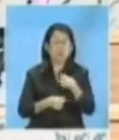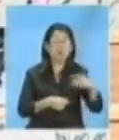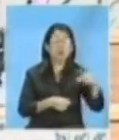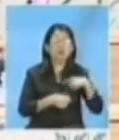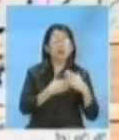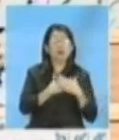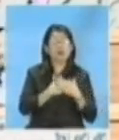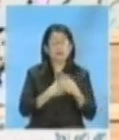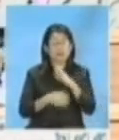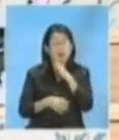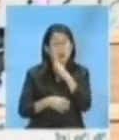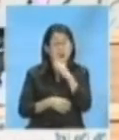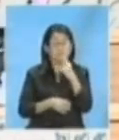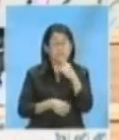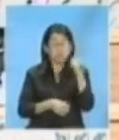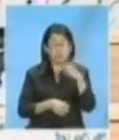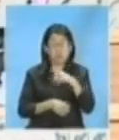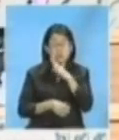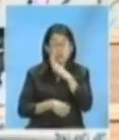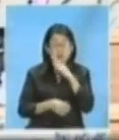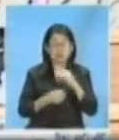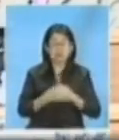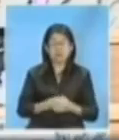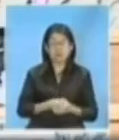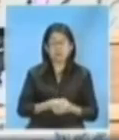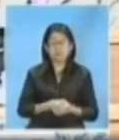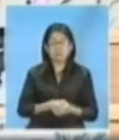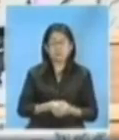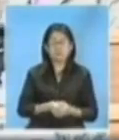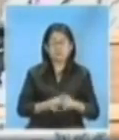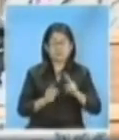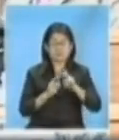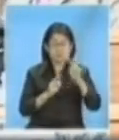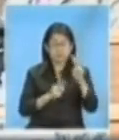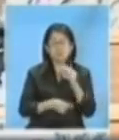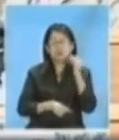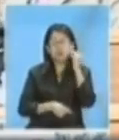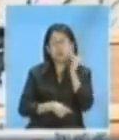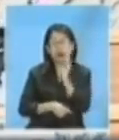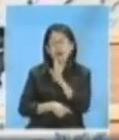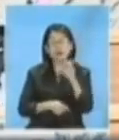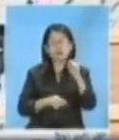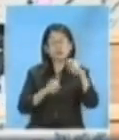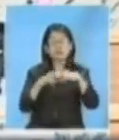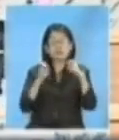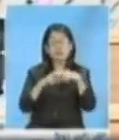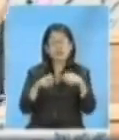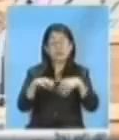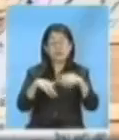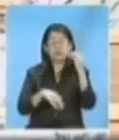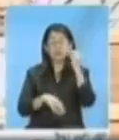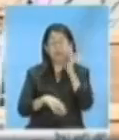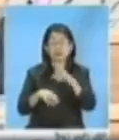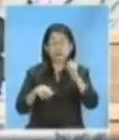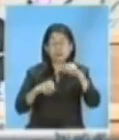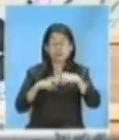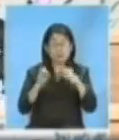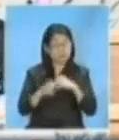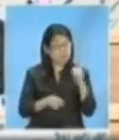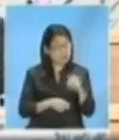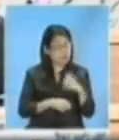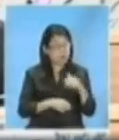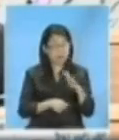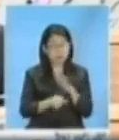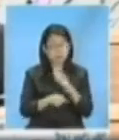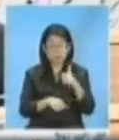จัดทำร่างรัฐธรรมนูญฉบับใหม่โดยทางกรรมาธิการมีการแก้ไขจากร่างเดิมให้มีระยะเวลาจัดทำรัฐธรรมนูญภาย